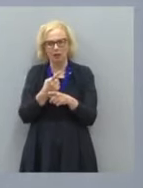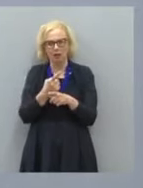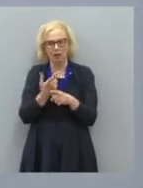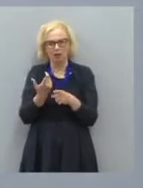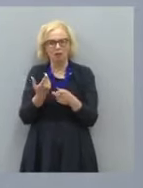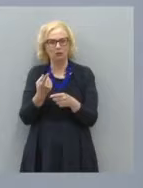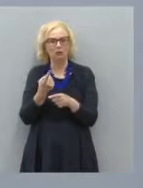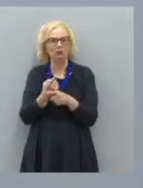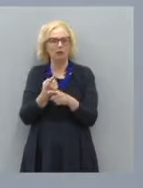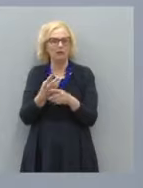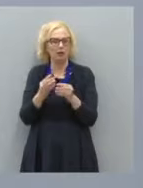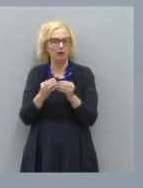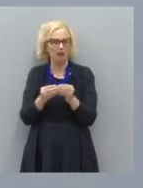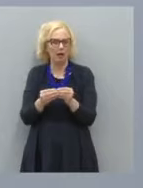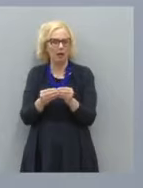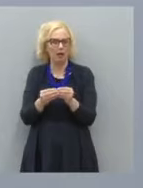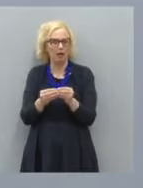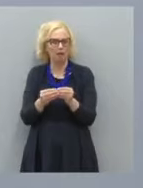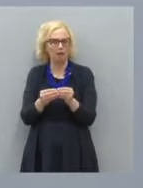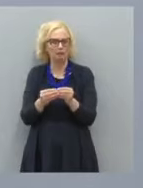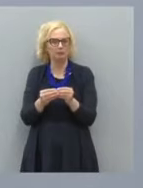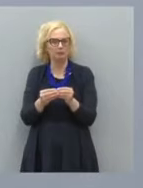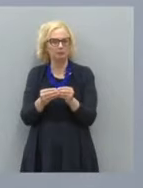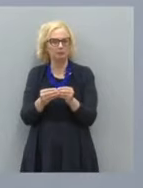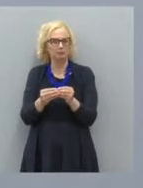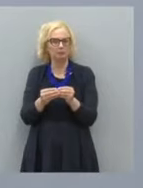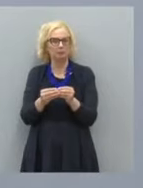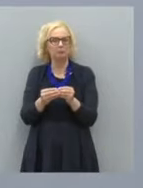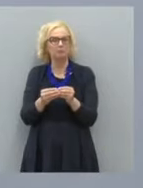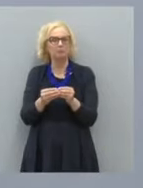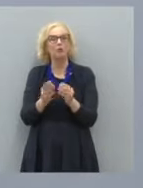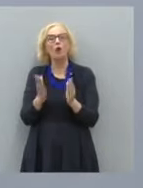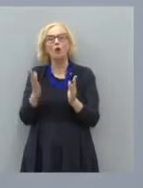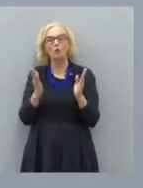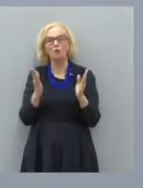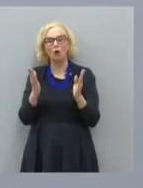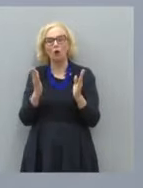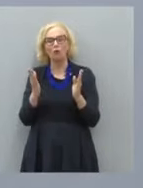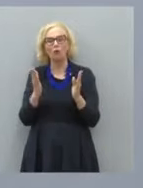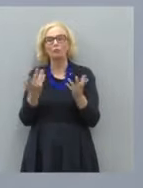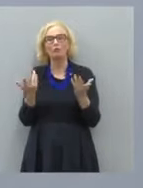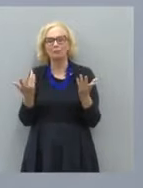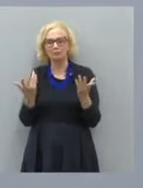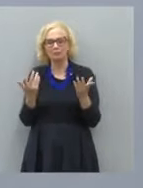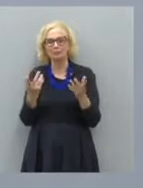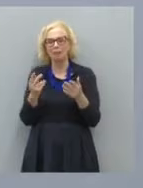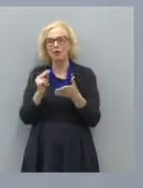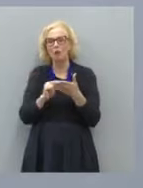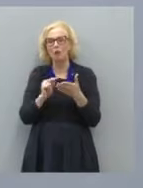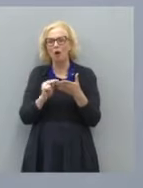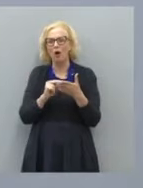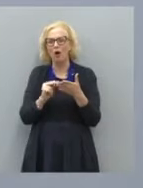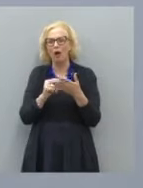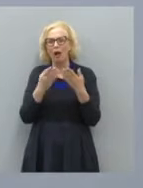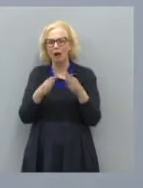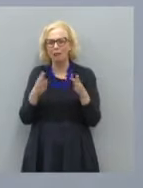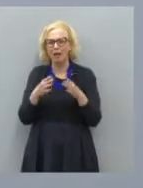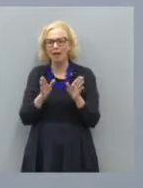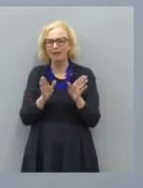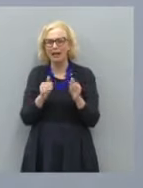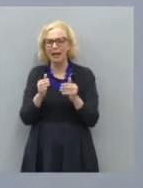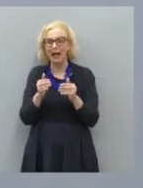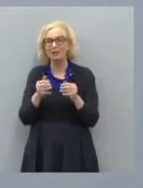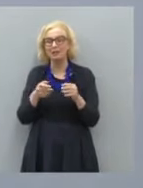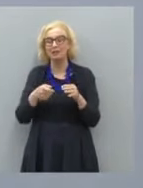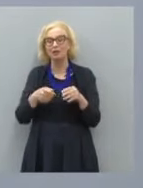attualizzati rispetto alle al fatto che avendo tenuto aperta la scuola molto con più classi nel corso